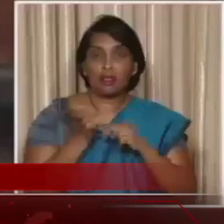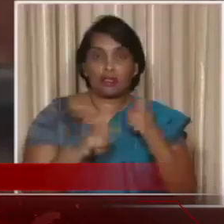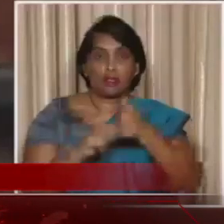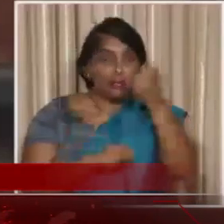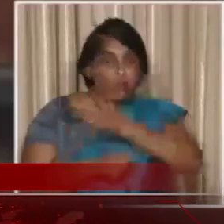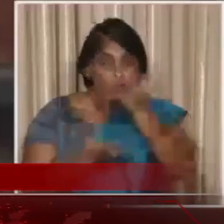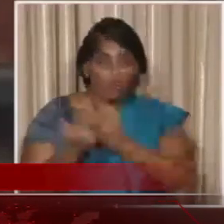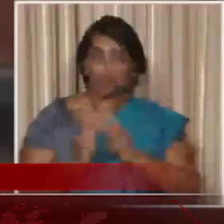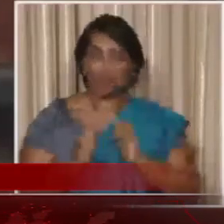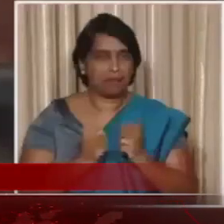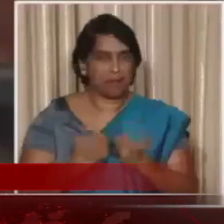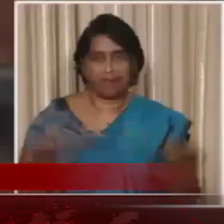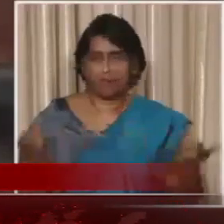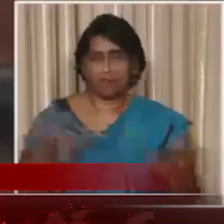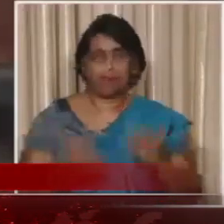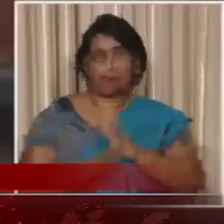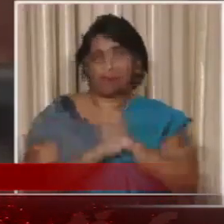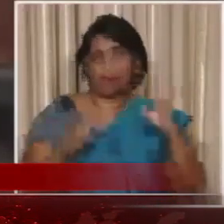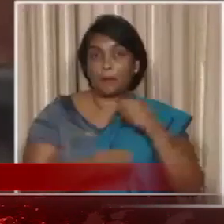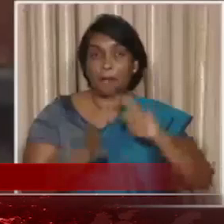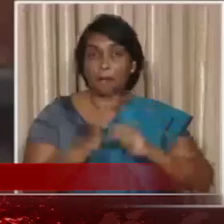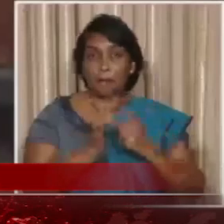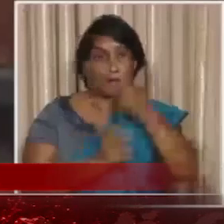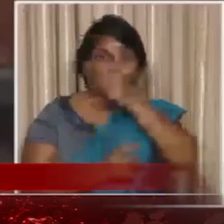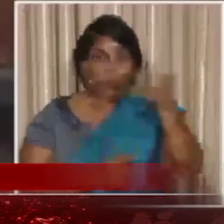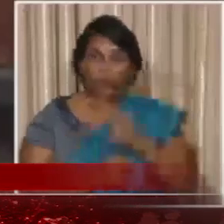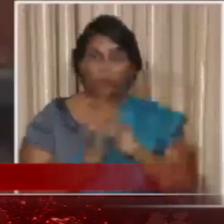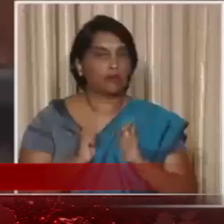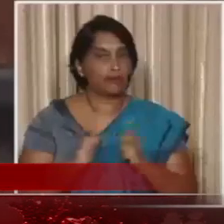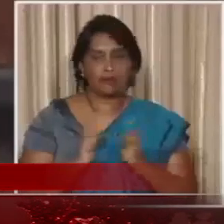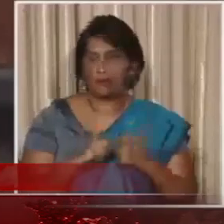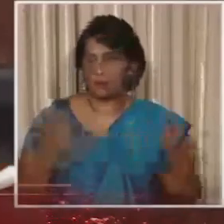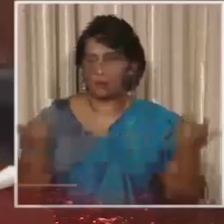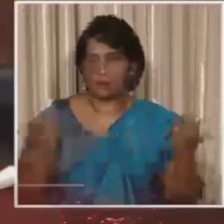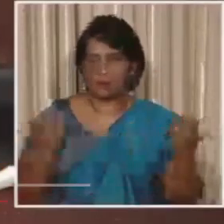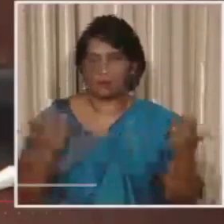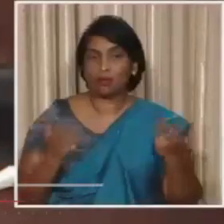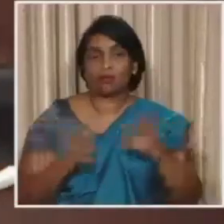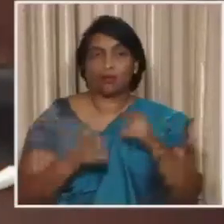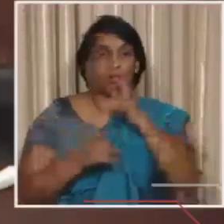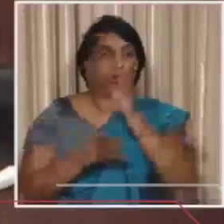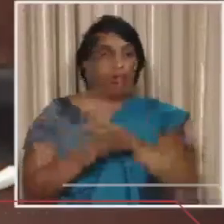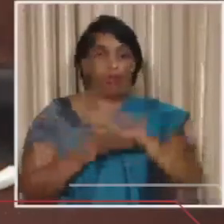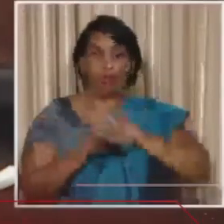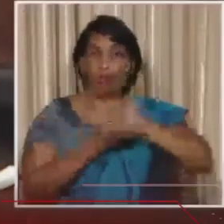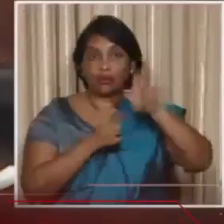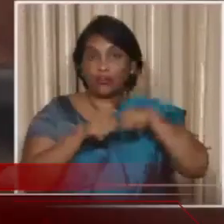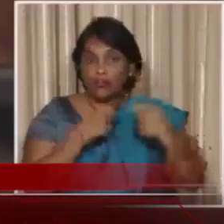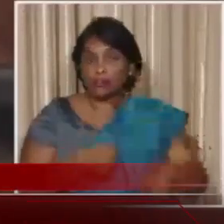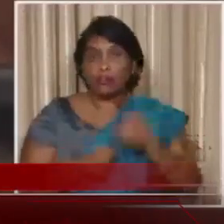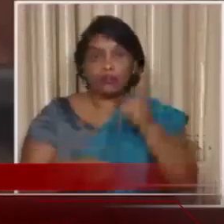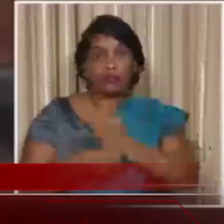කරපුවාට කිසි හානියක් සිද්ධ වෙන්නේ නැහැ. මහා පරිමාණ ව්‍යාපෘතිනේ ගස කාපුවා හැට කිසි හානියක් සිද්ධ වෙන්නේ නැහැ. මත්තල ගුවන්තොටුපළ නඩත්තු වියදම් වලට භාණ්ඩාගාර